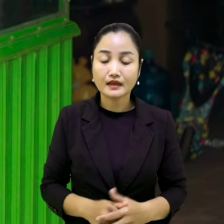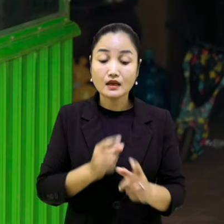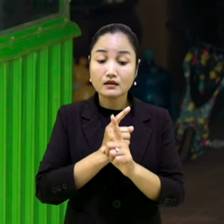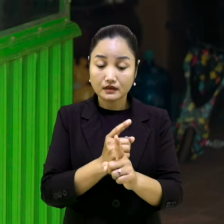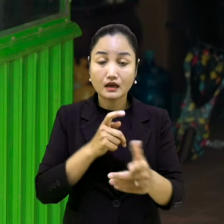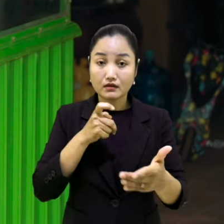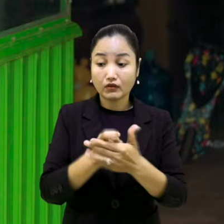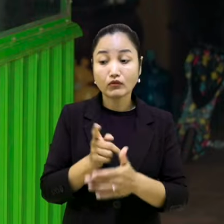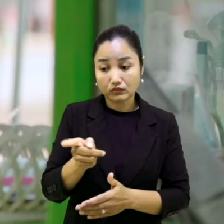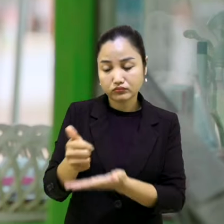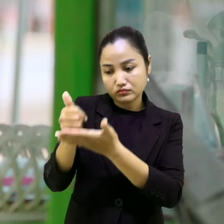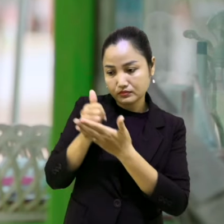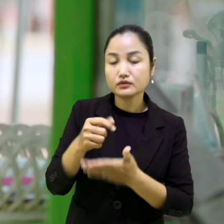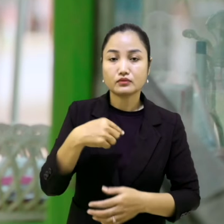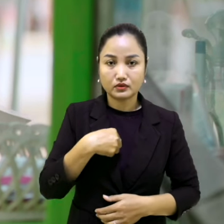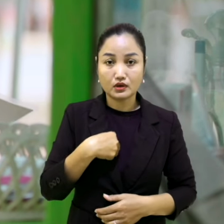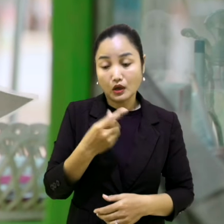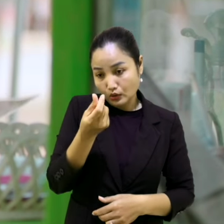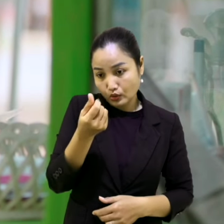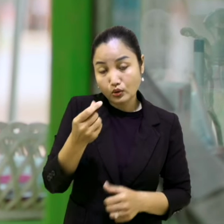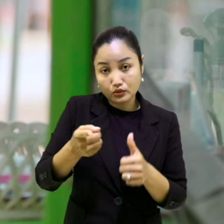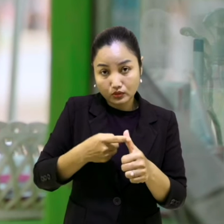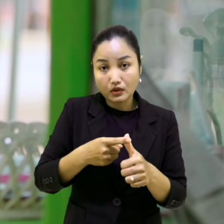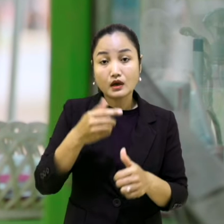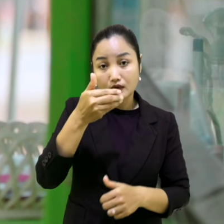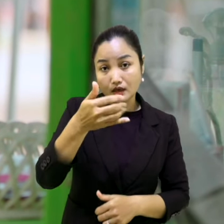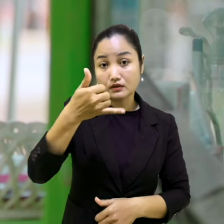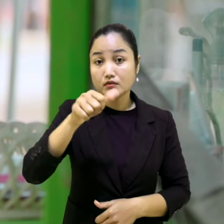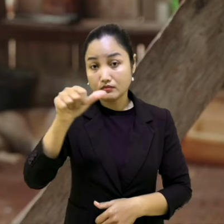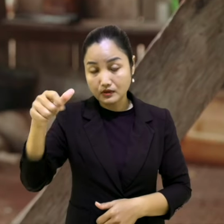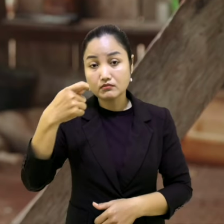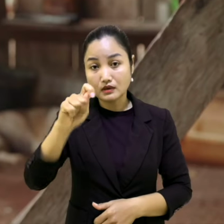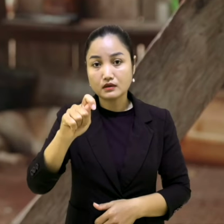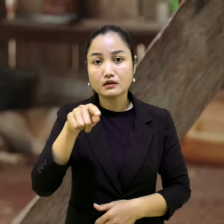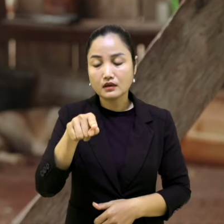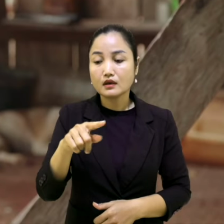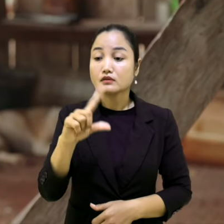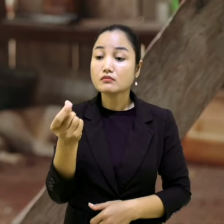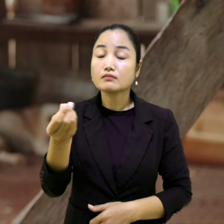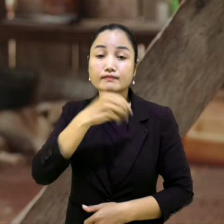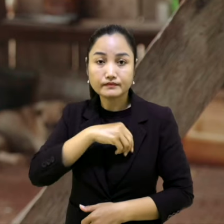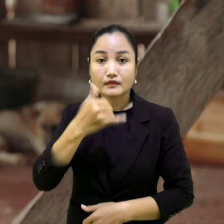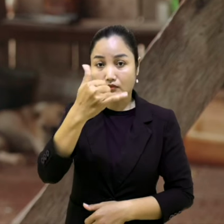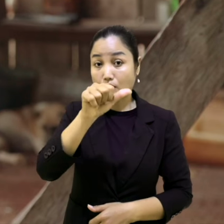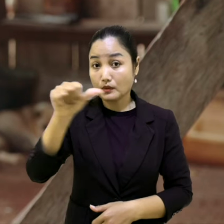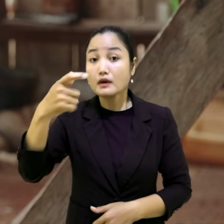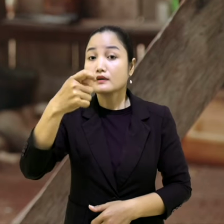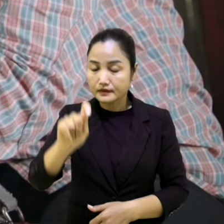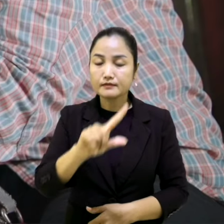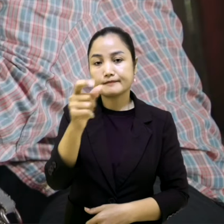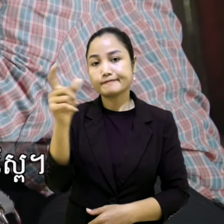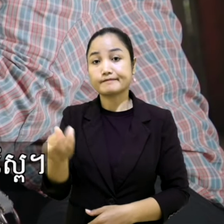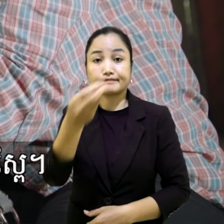Thằng cầm rong nó chui nhóm cứ tôn thống cứ ban cao sắp bằng mùi mờn rồi mở cái ôi phải chăm rồi khai khăn ông mặc khai bằng mùi